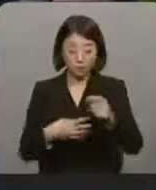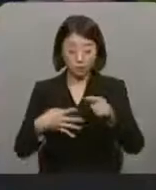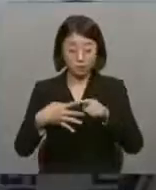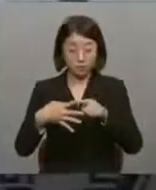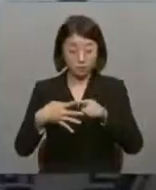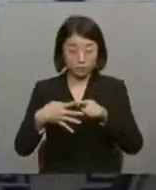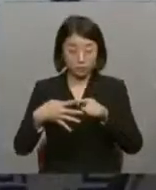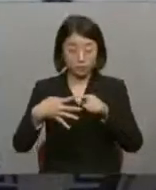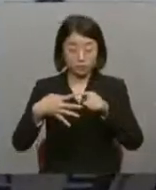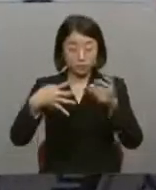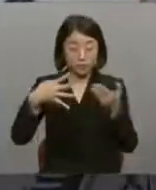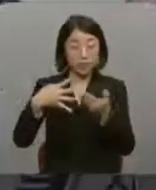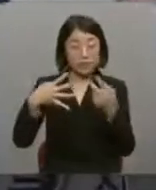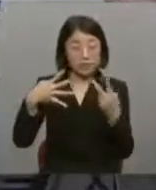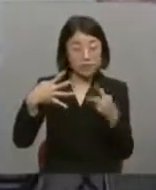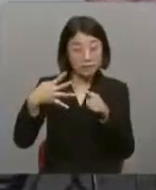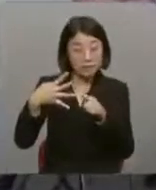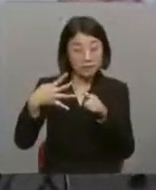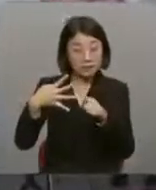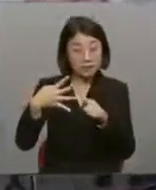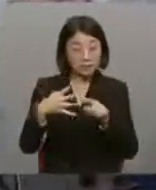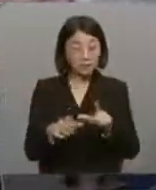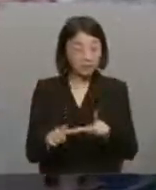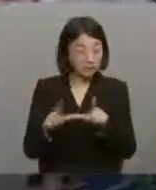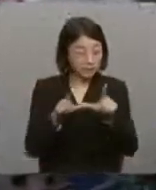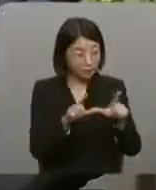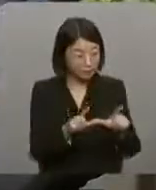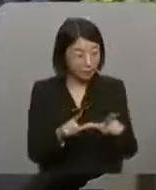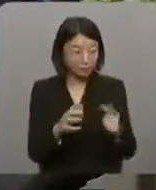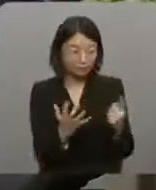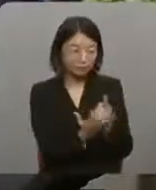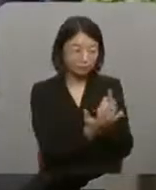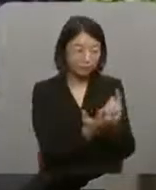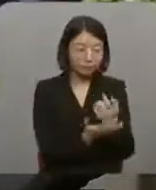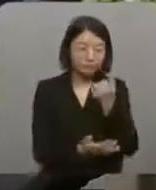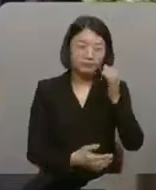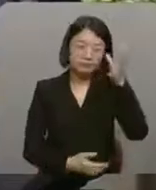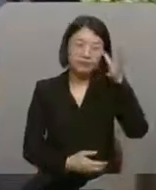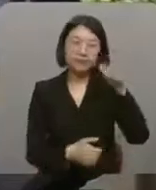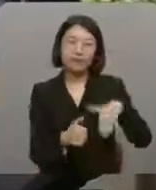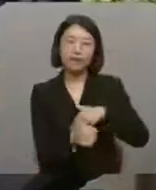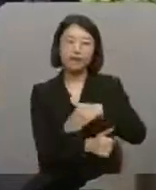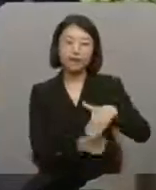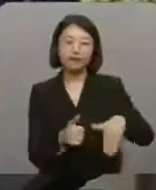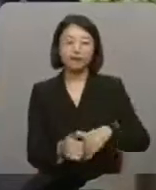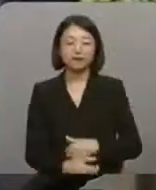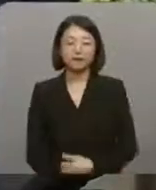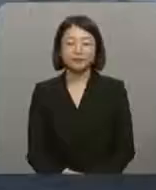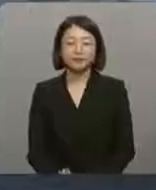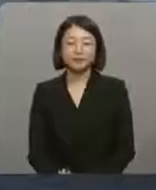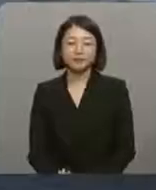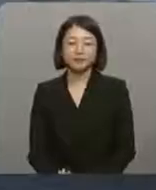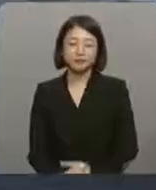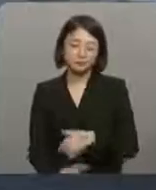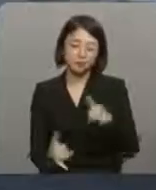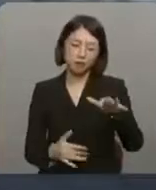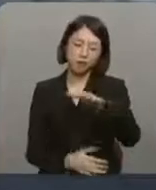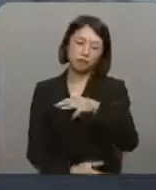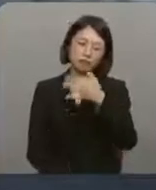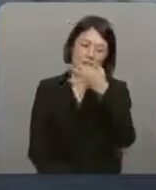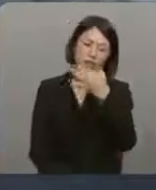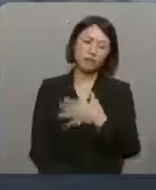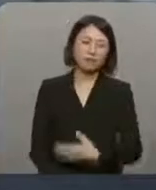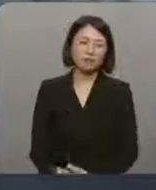2단계 로 하향 1 & 일상 회복에 대한 기대감도 커지고 있습니다 많은 사람들이 힘들잖아요